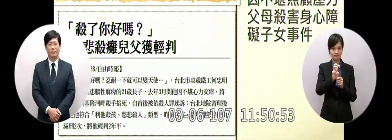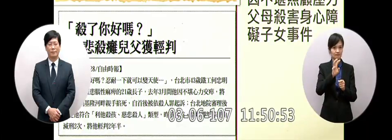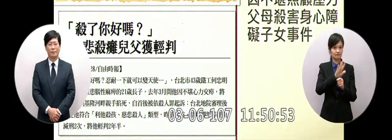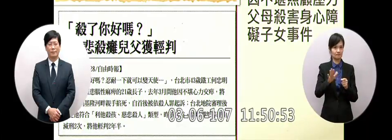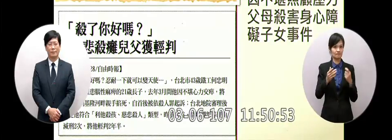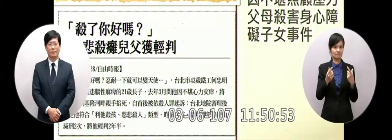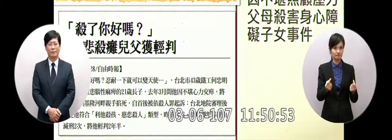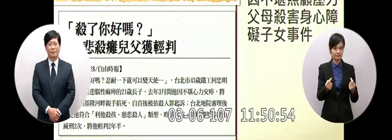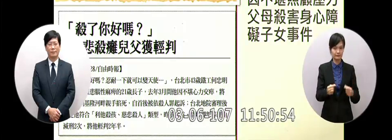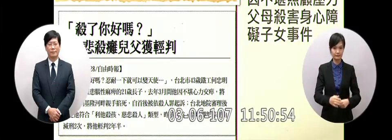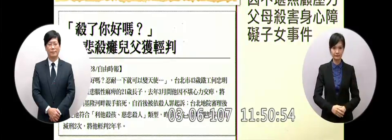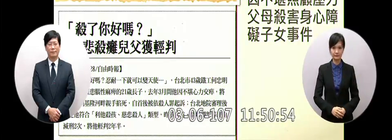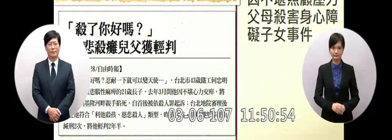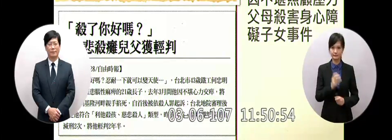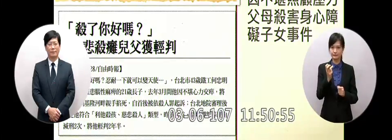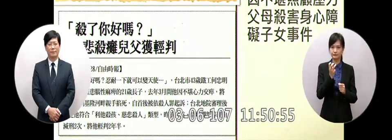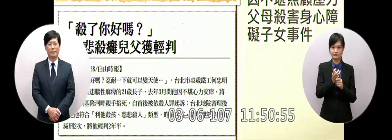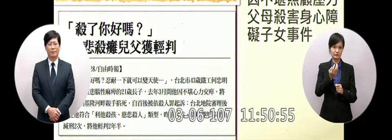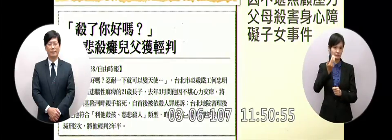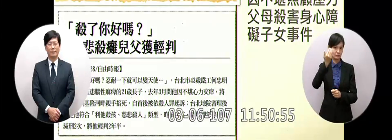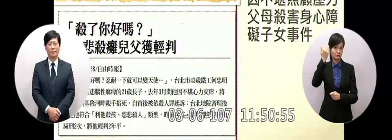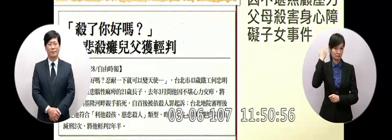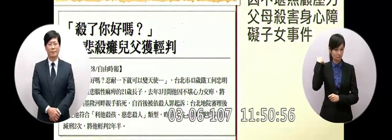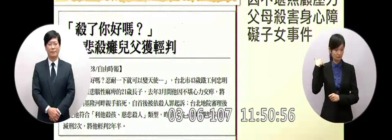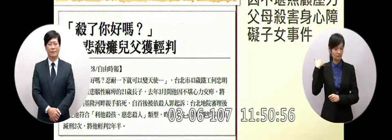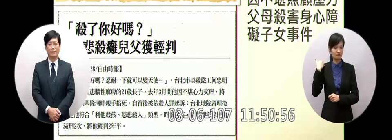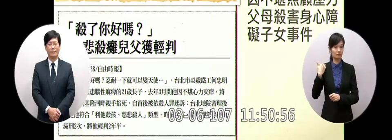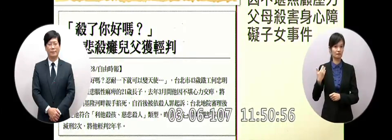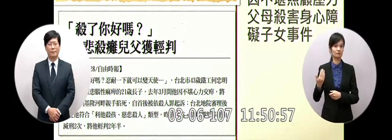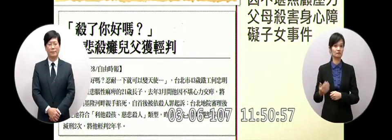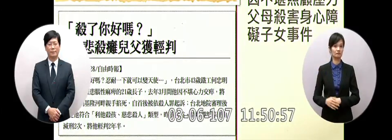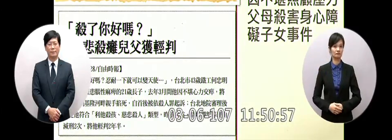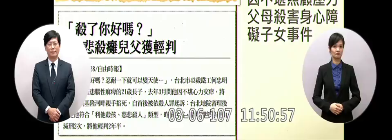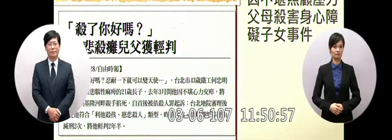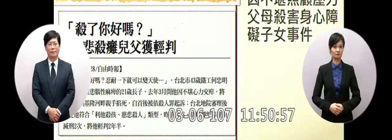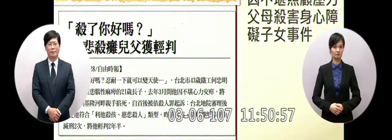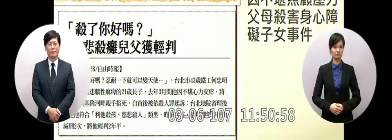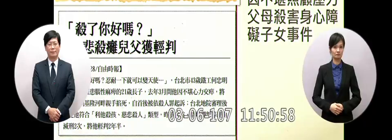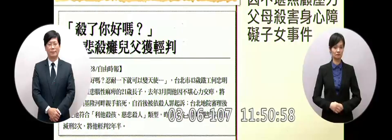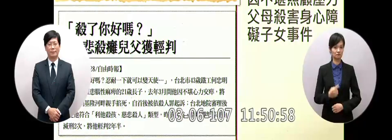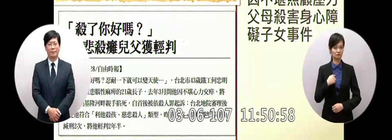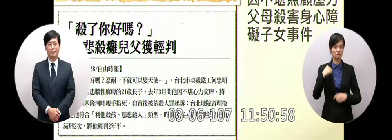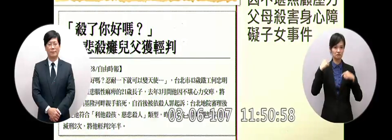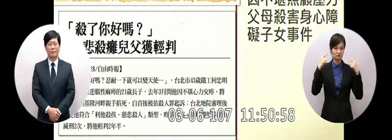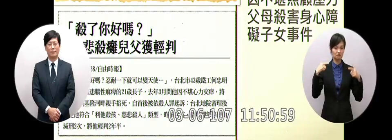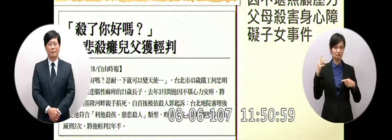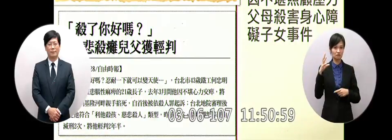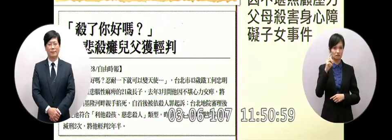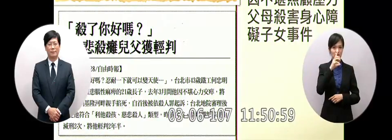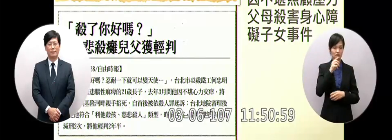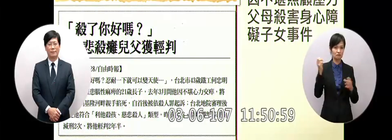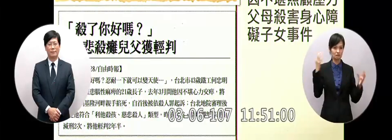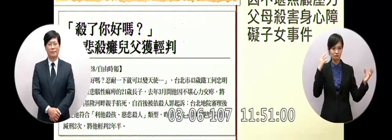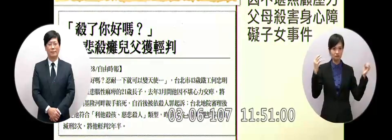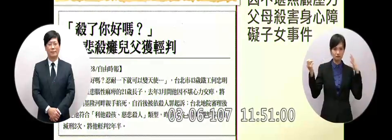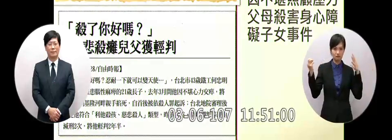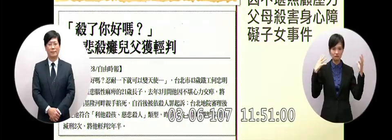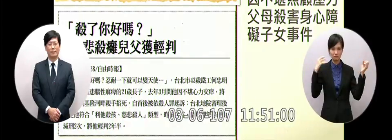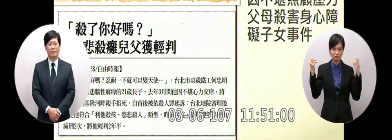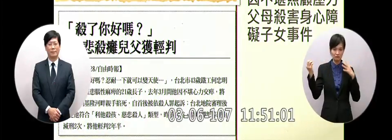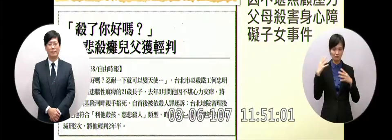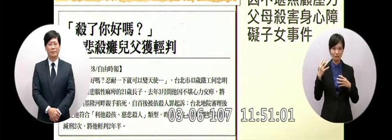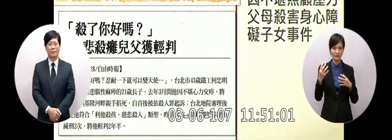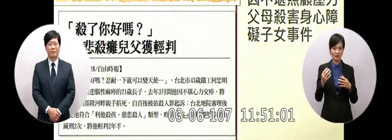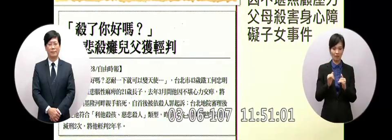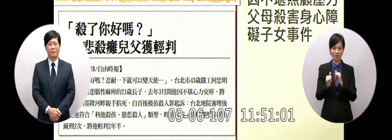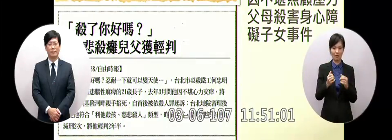了。在30年前的时候，我们其实这个时有耳闻，在社会上面的一些悲剧发